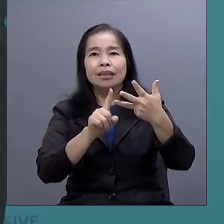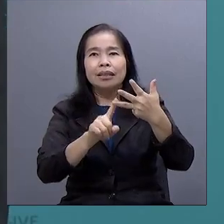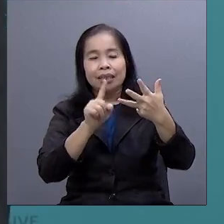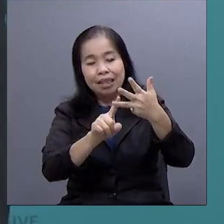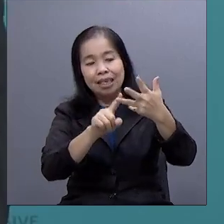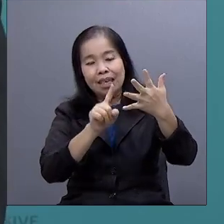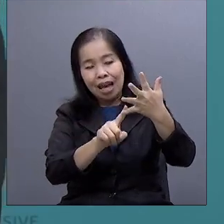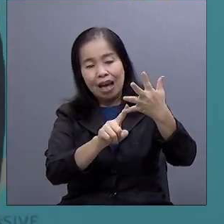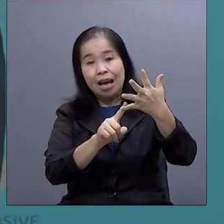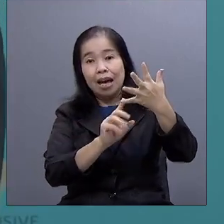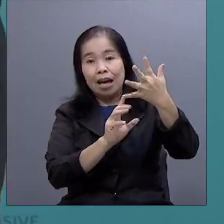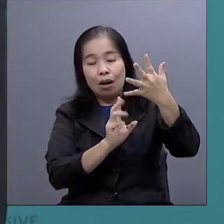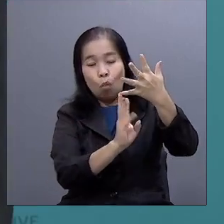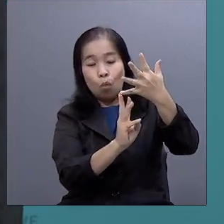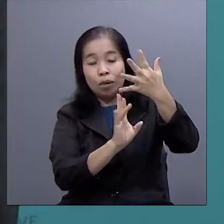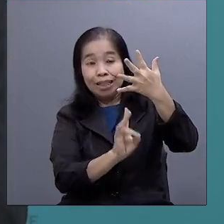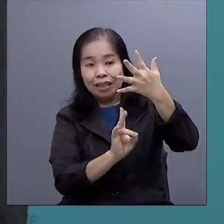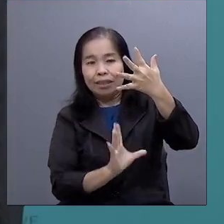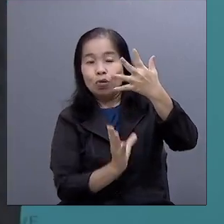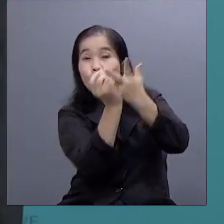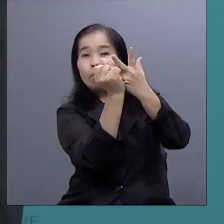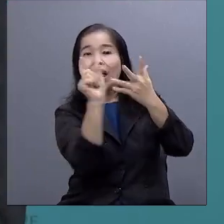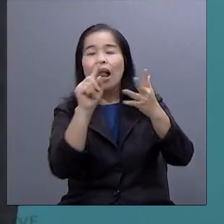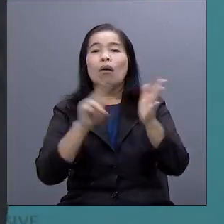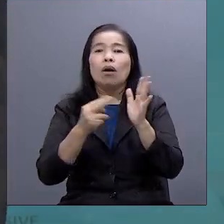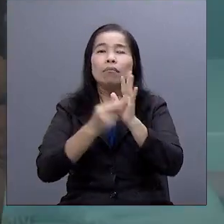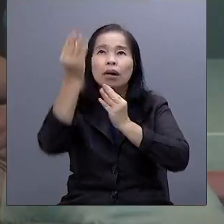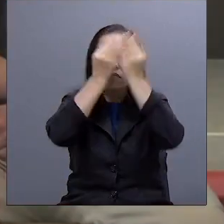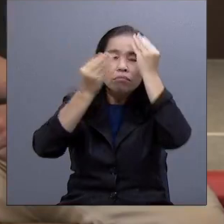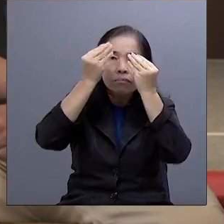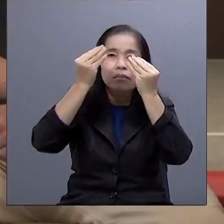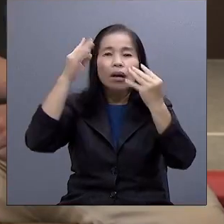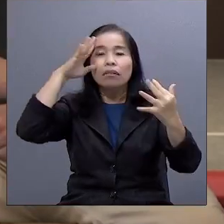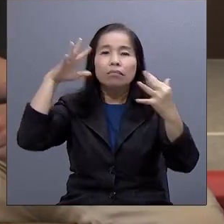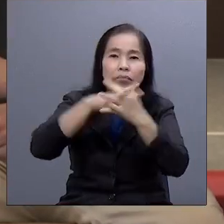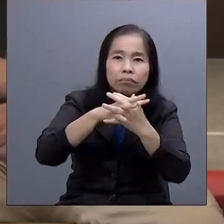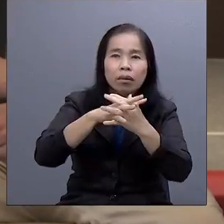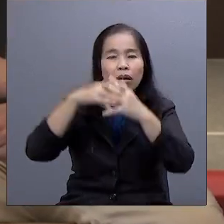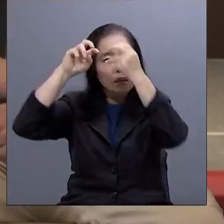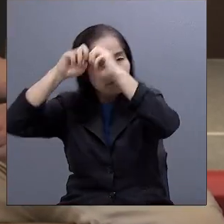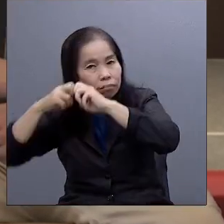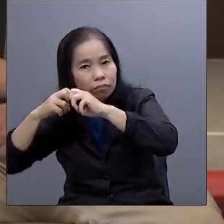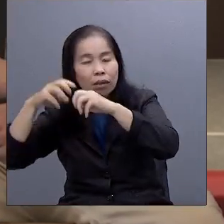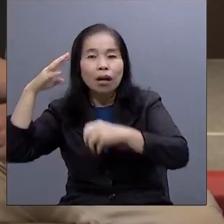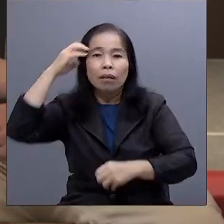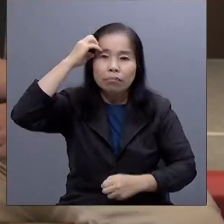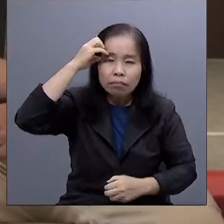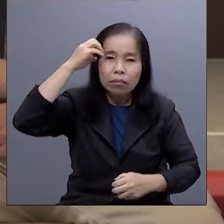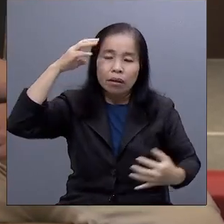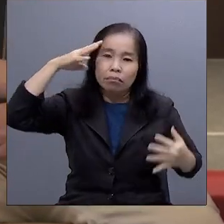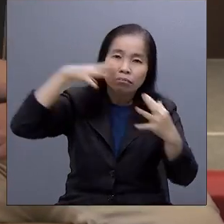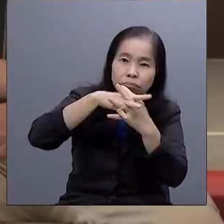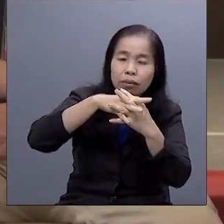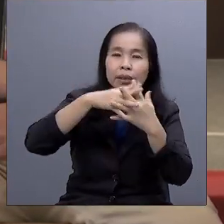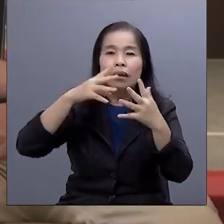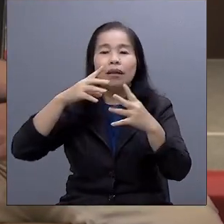ก็จะเปนกุ่มทเกี่ยวค่อนกับทางด้านกลุ่มการรบรู้ กลมจตสงคมมีทางด้านจิตใจพฤติกรรม สติป